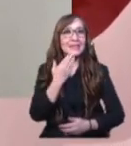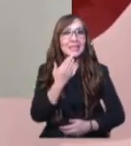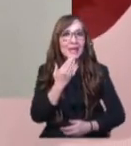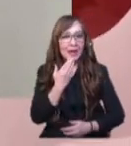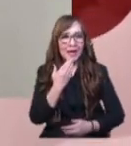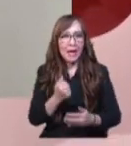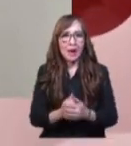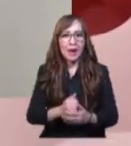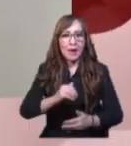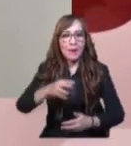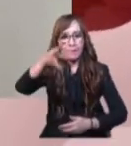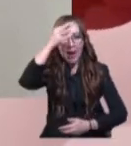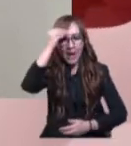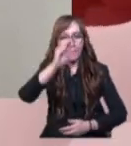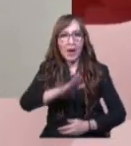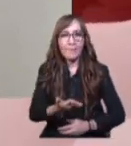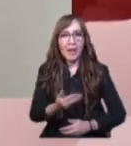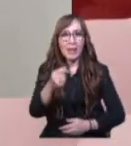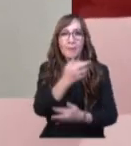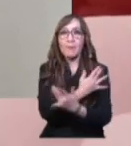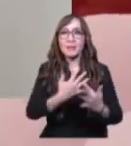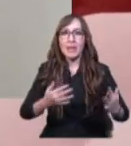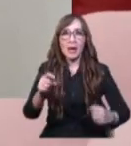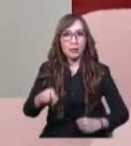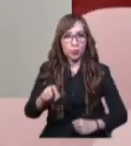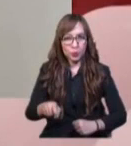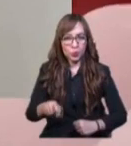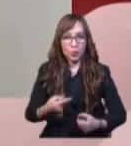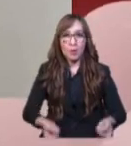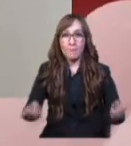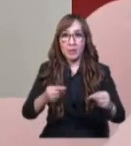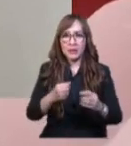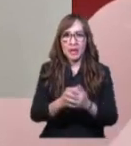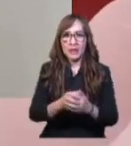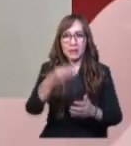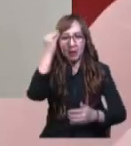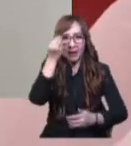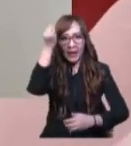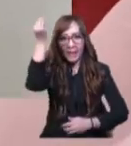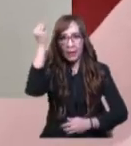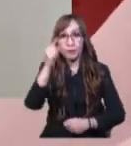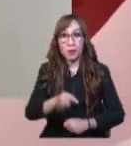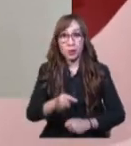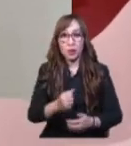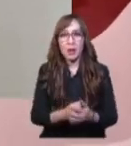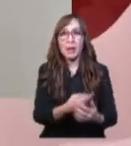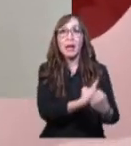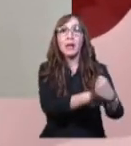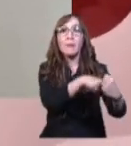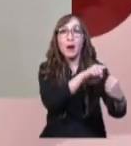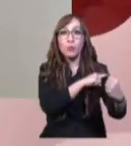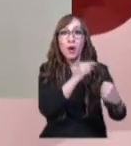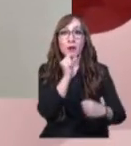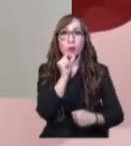dibutuhkan orang. Karena pada dasarnya menjadi kreatif itu kemampuan memecahkan